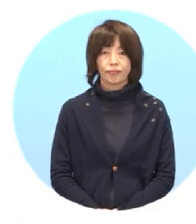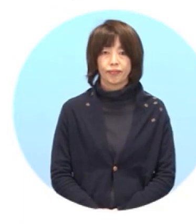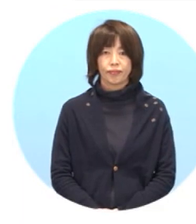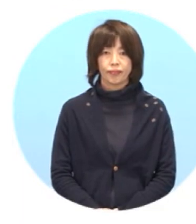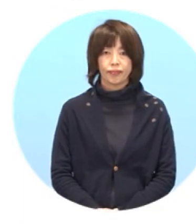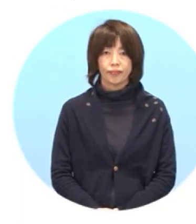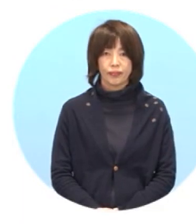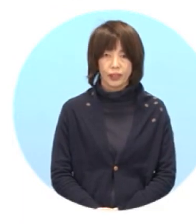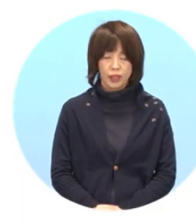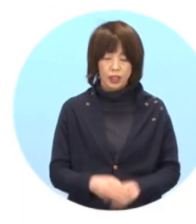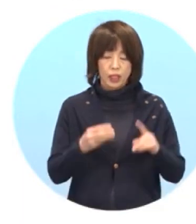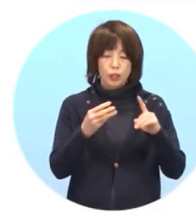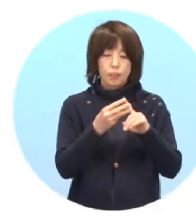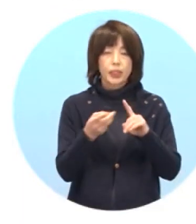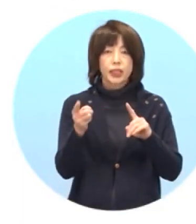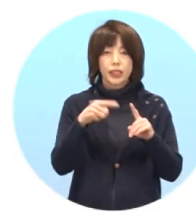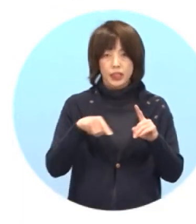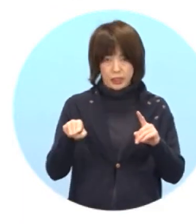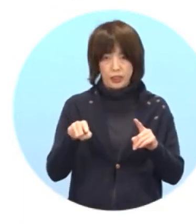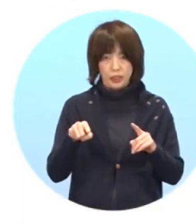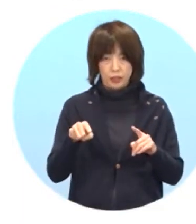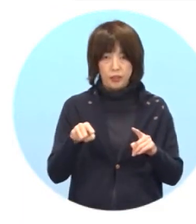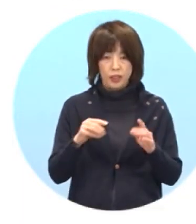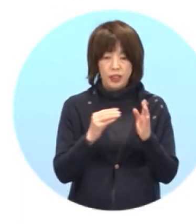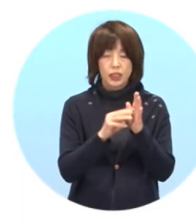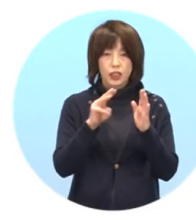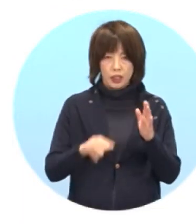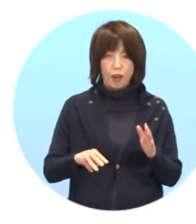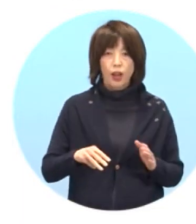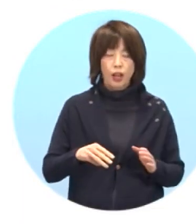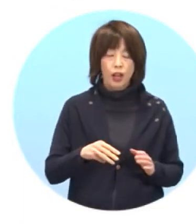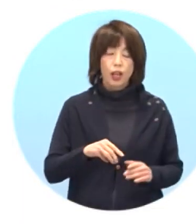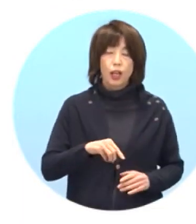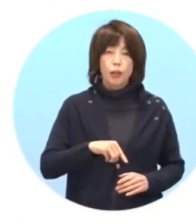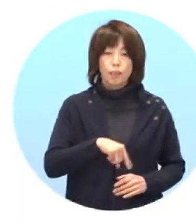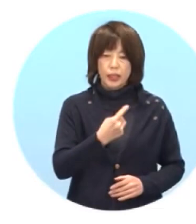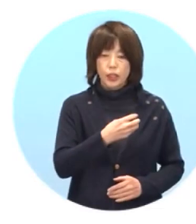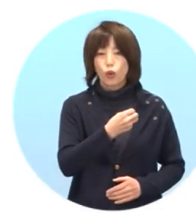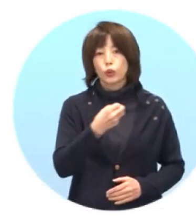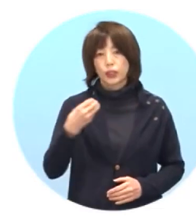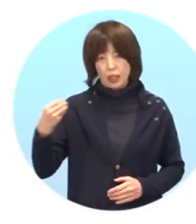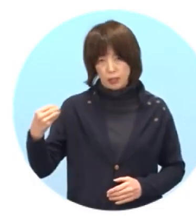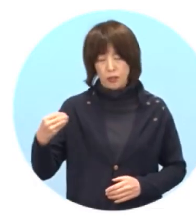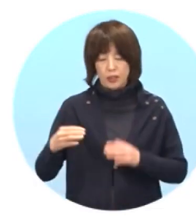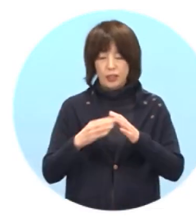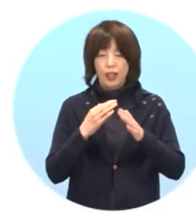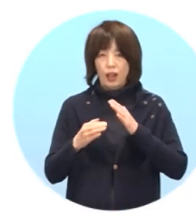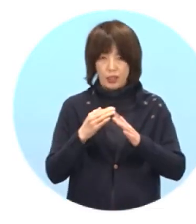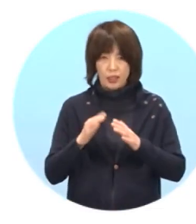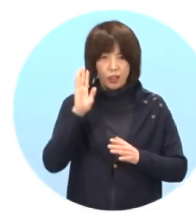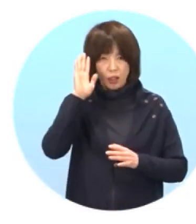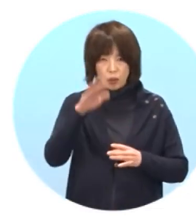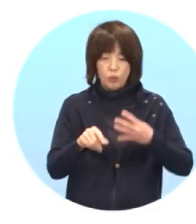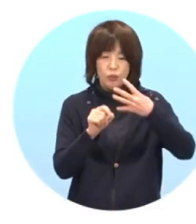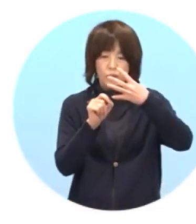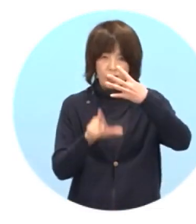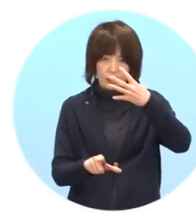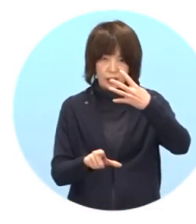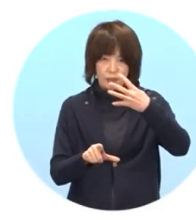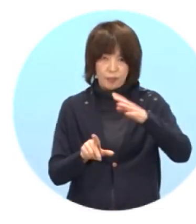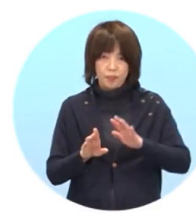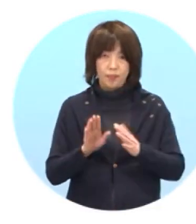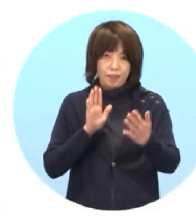そして BC リーグに所属する石川ミリオンスターズの戦いがいよいよ4月から始まります。